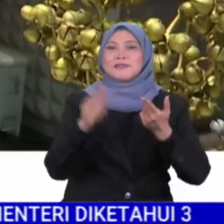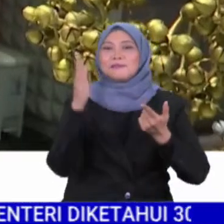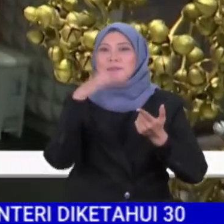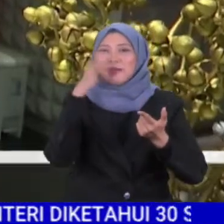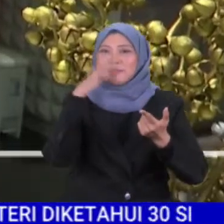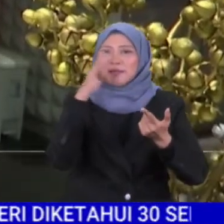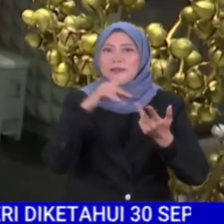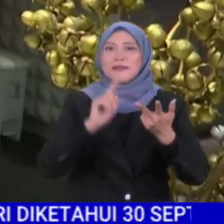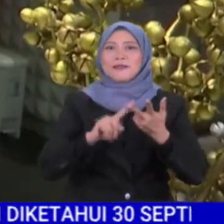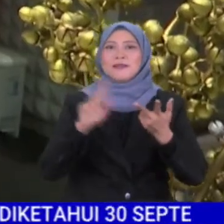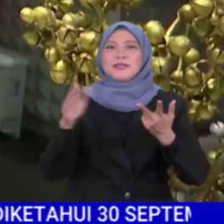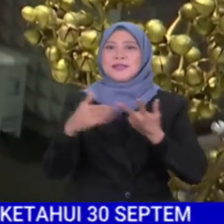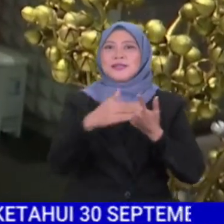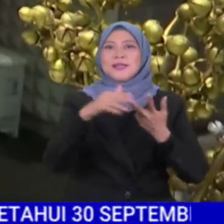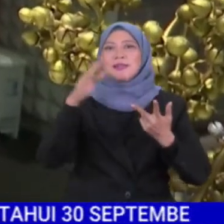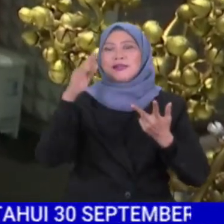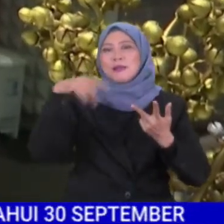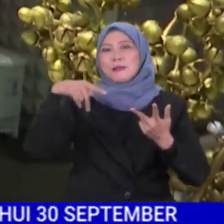pekasam dan juga